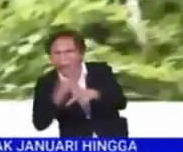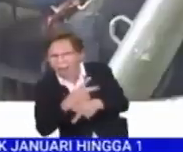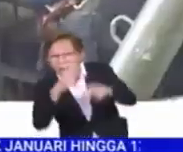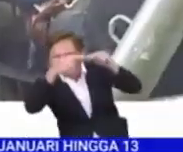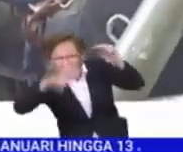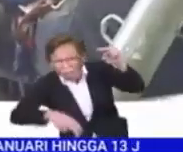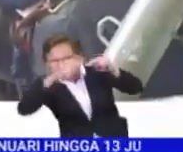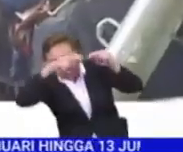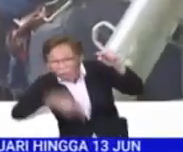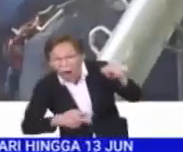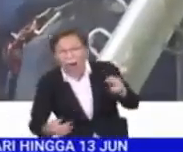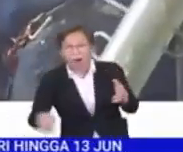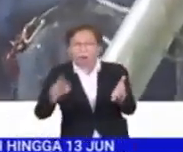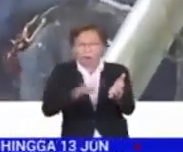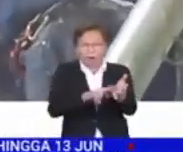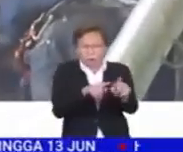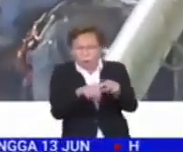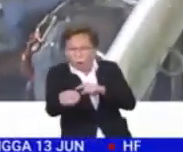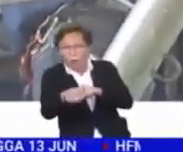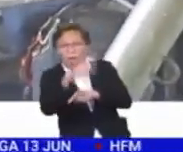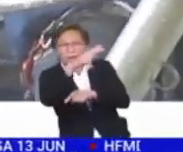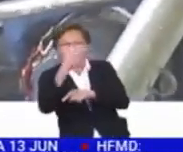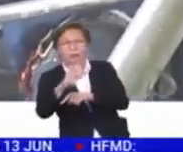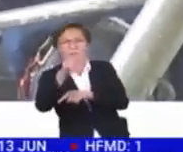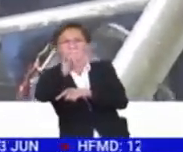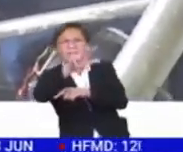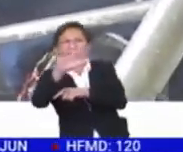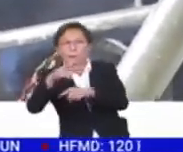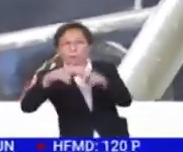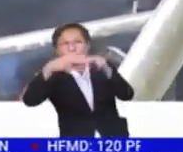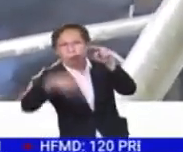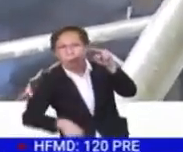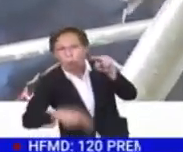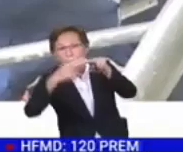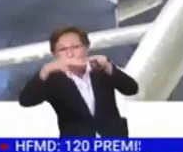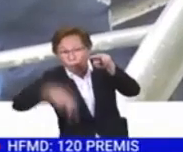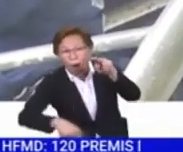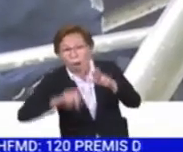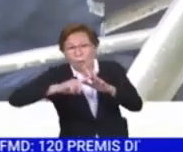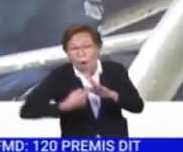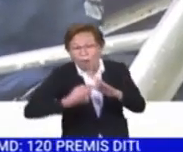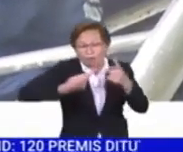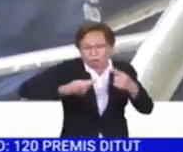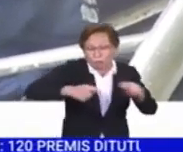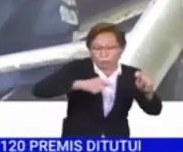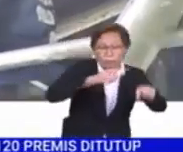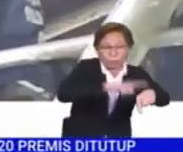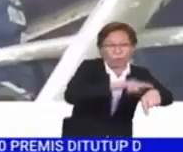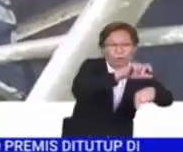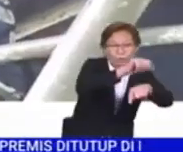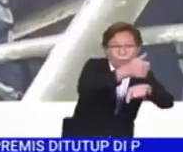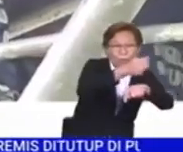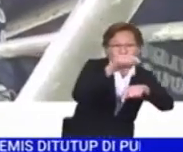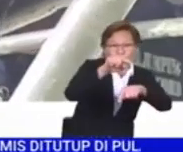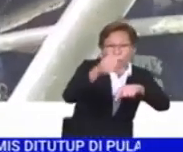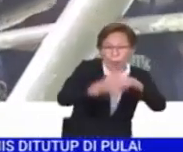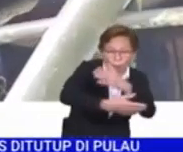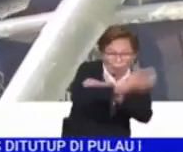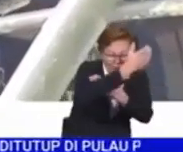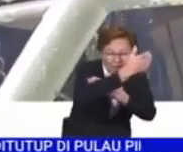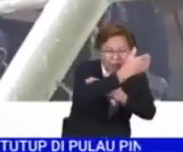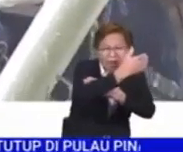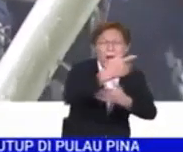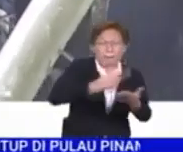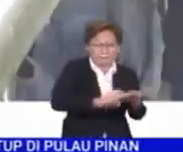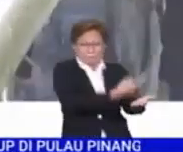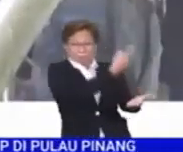Dia mengatasi rekod terdahulu dengan kelebihan 335 lompatan. Memulakan percubaannya pada pukul 10.10 pagi waktu tempatan